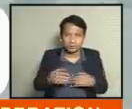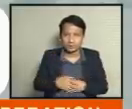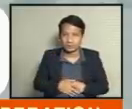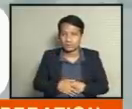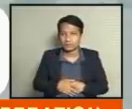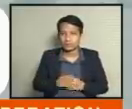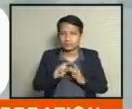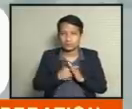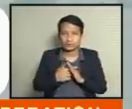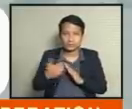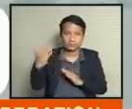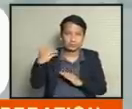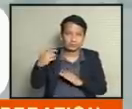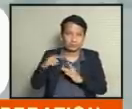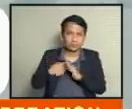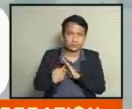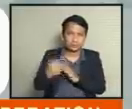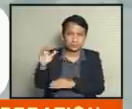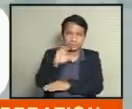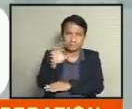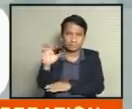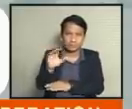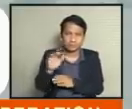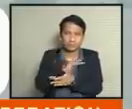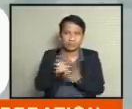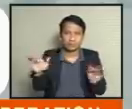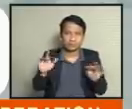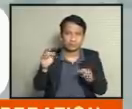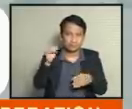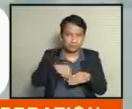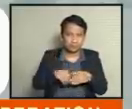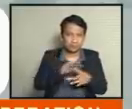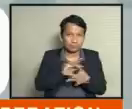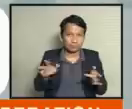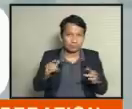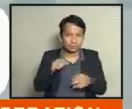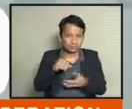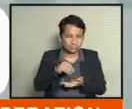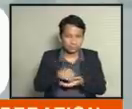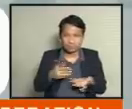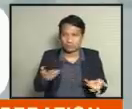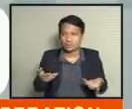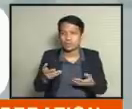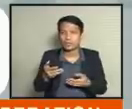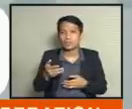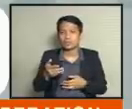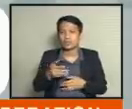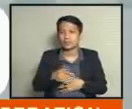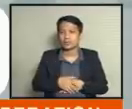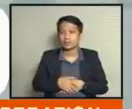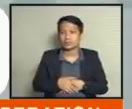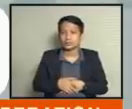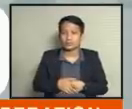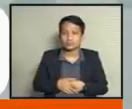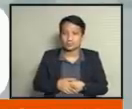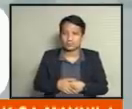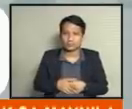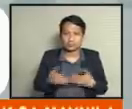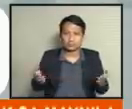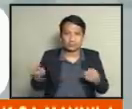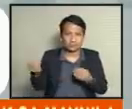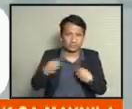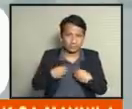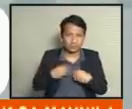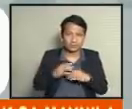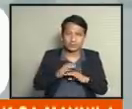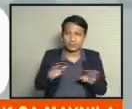nung bago magpasko, Idol, wala na pong laman. Kung alin po yung gastusan ng mga anak niya sa Christmas party, hindi po siya